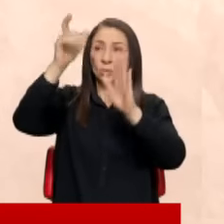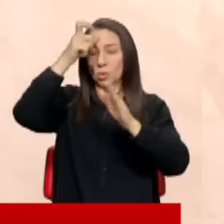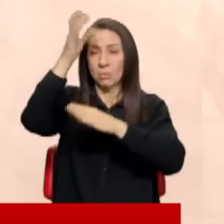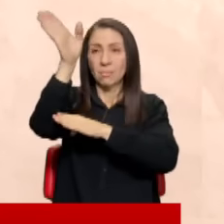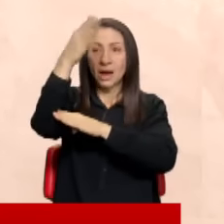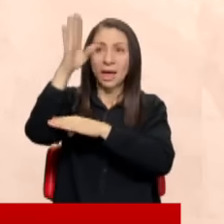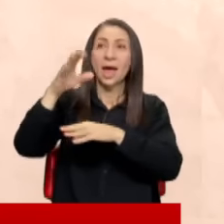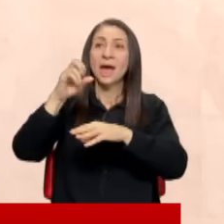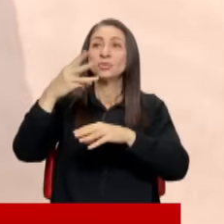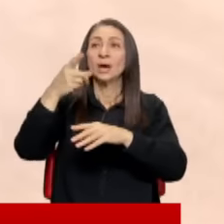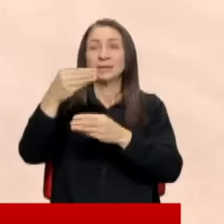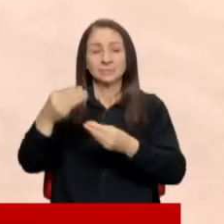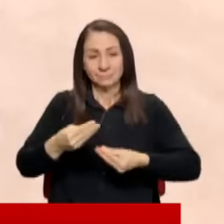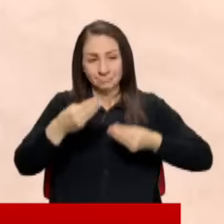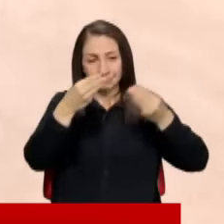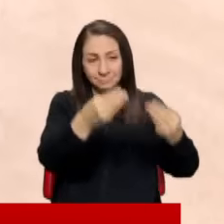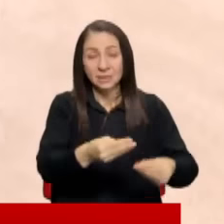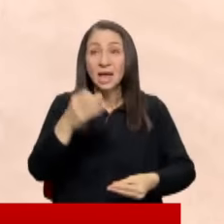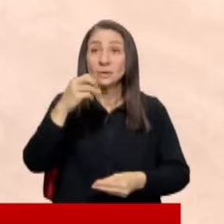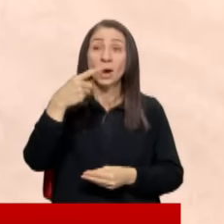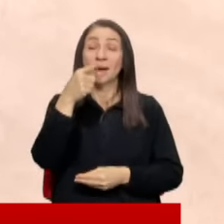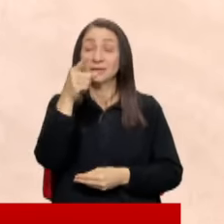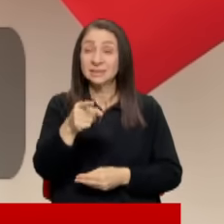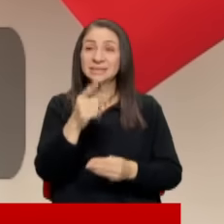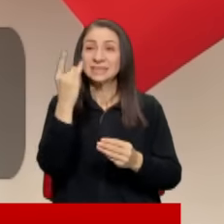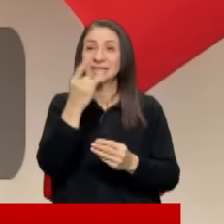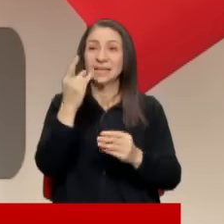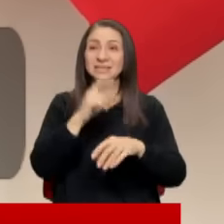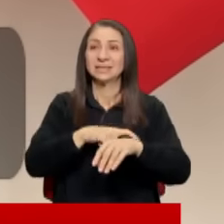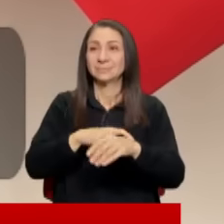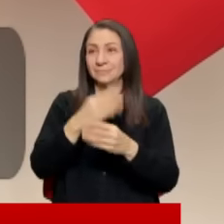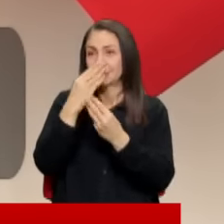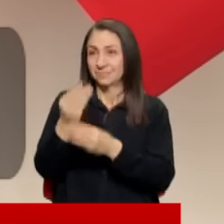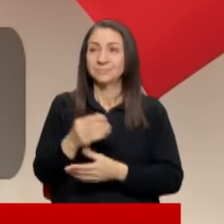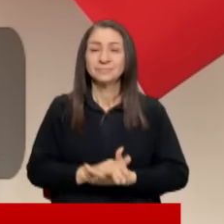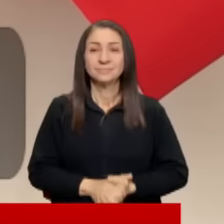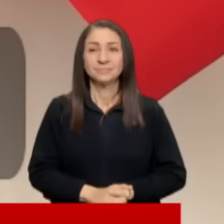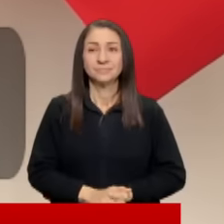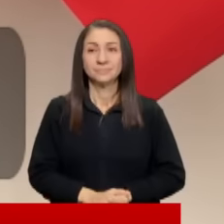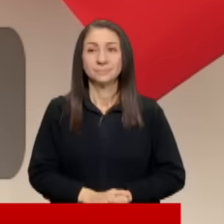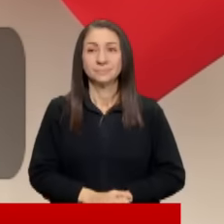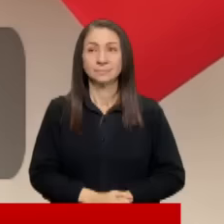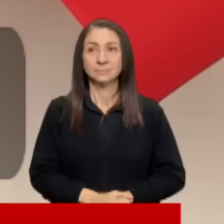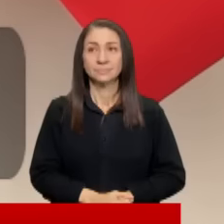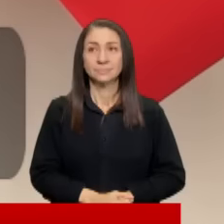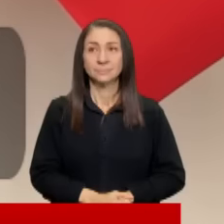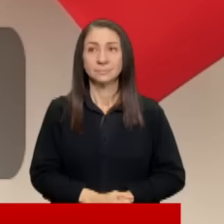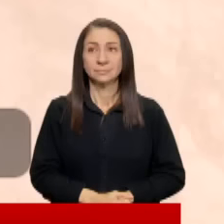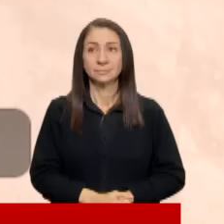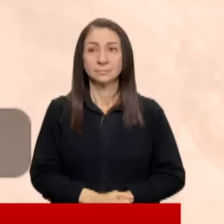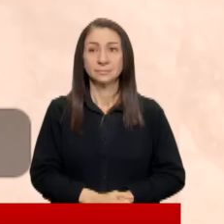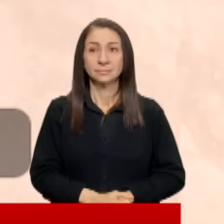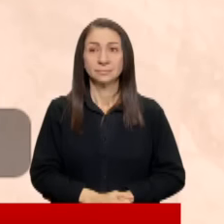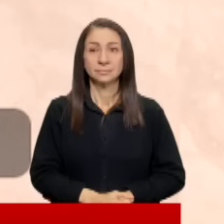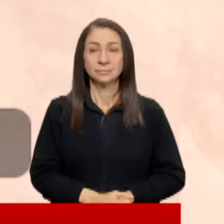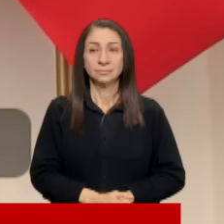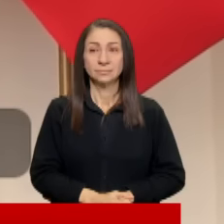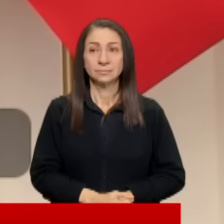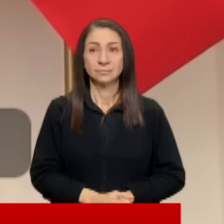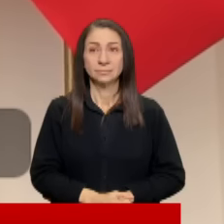bayrağını Erdoğan'a hediye etti. Erdoğan da Gezer Avcı'ya saat. Vermiş olduğunuz bu kutsal emanette kendimizi orada çok daha güçlü hissettik. Bu şimdi